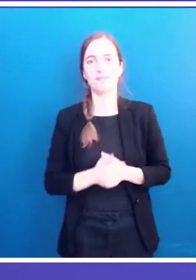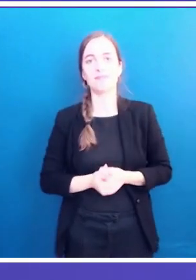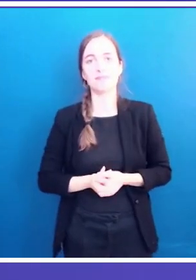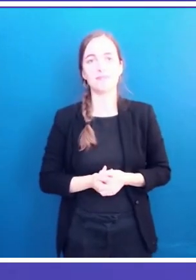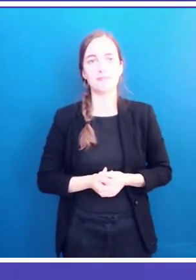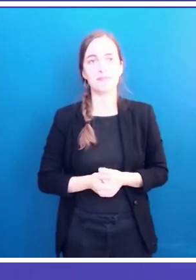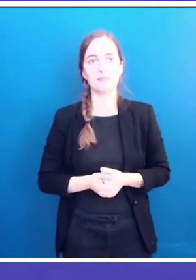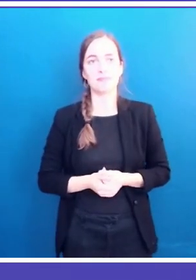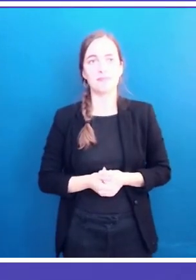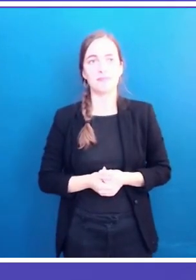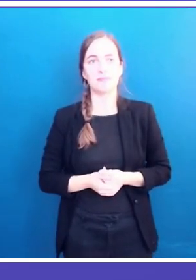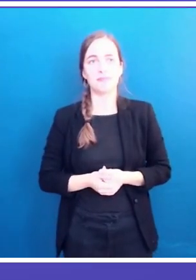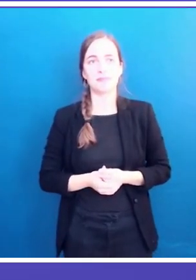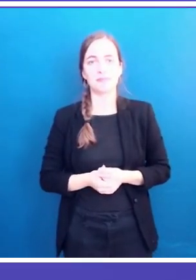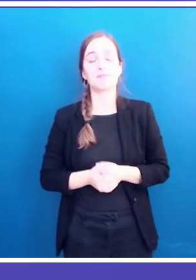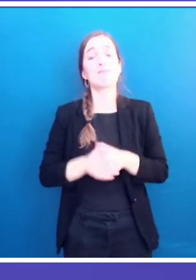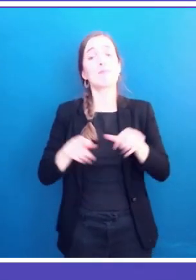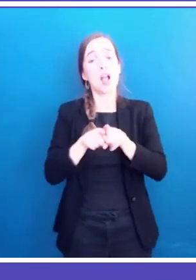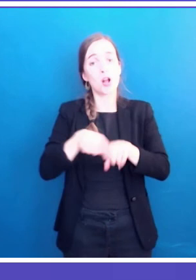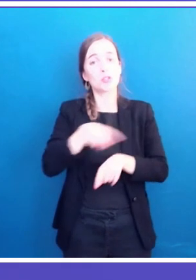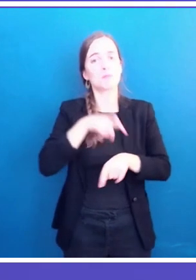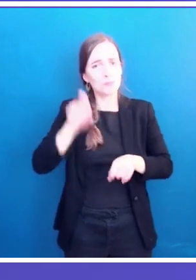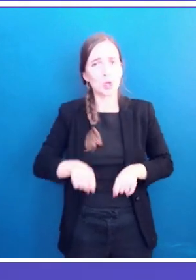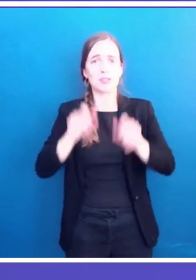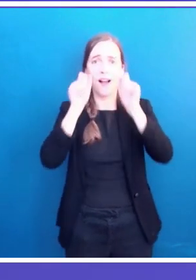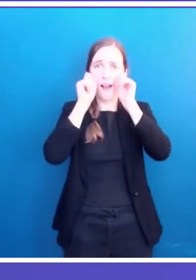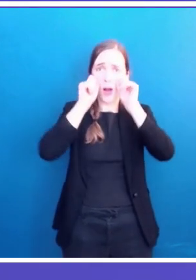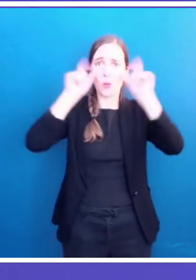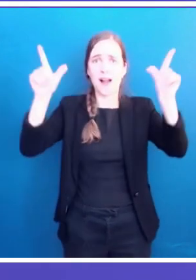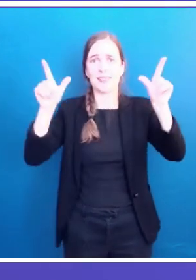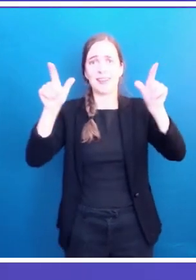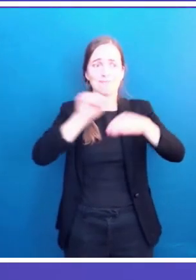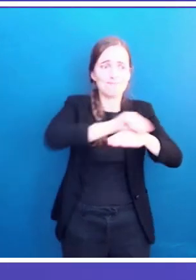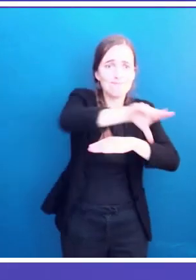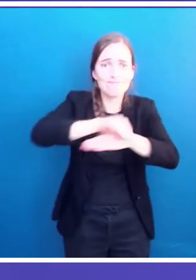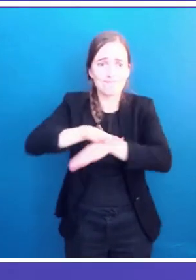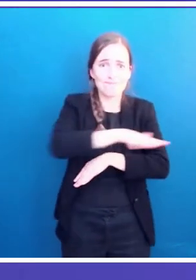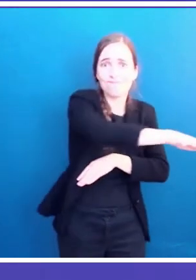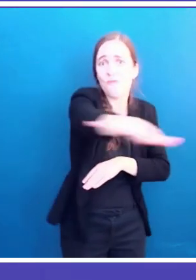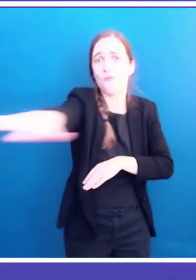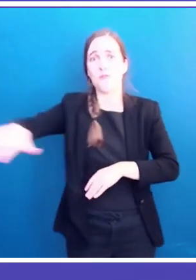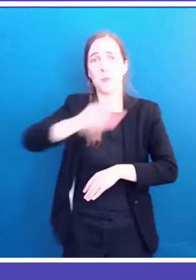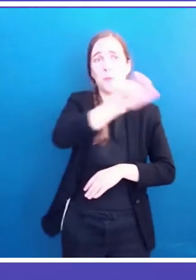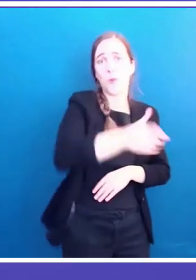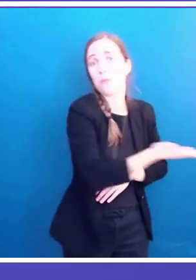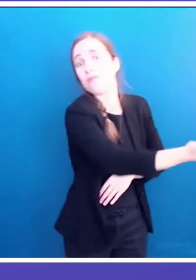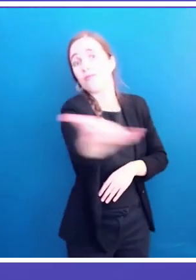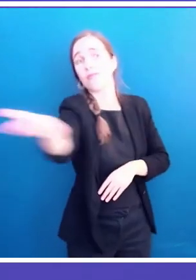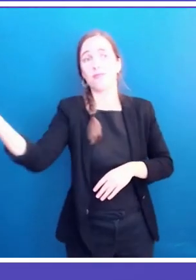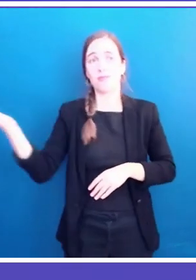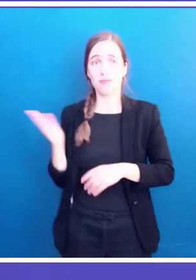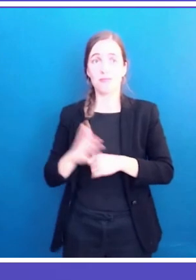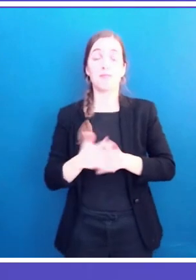المواطنين، في صفوف الجهات الفاعلة الاجتماعية والمجتمع المدني، لأن الإتشار بالبشر جريمة